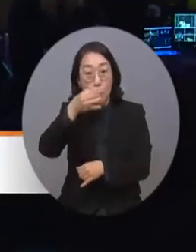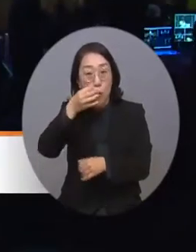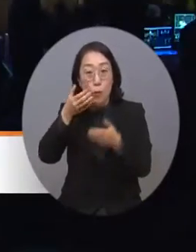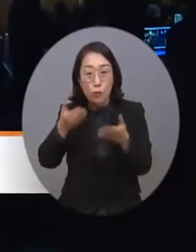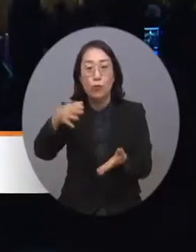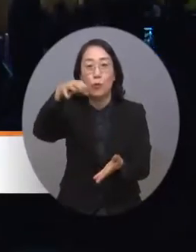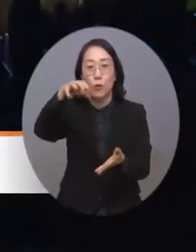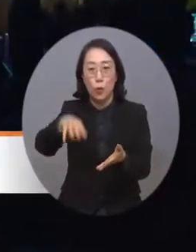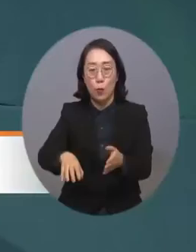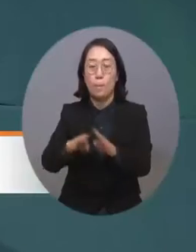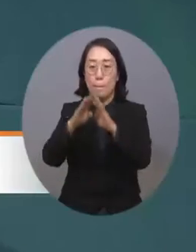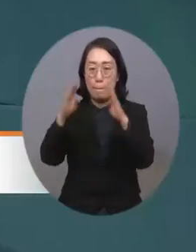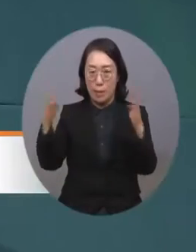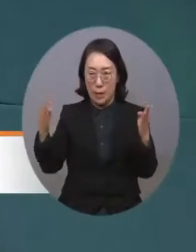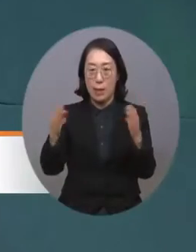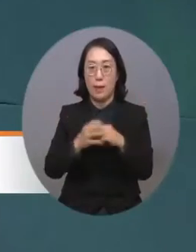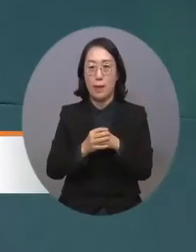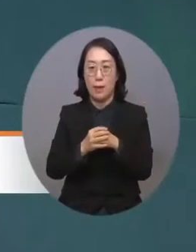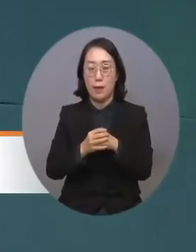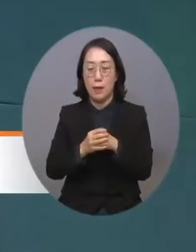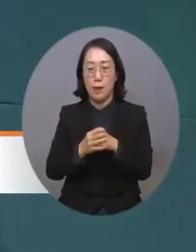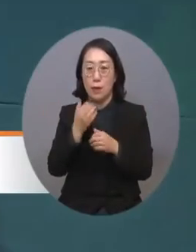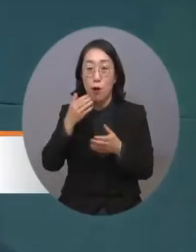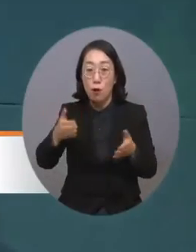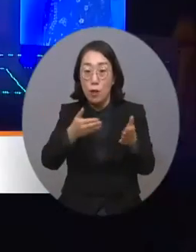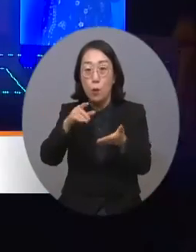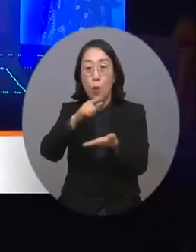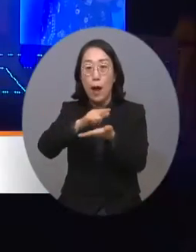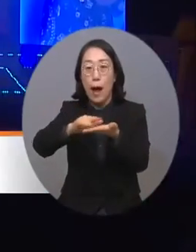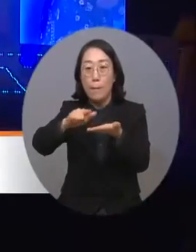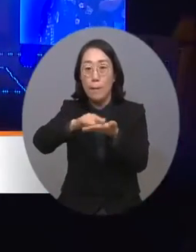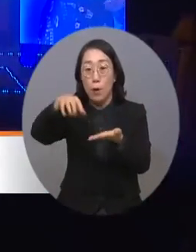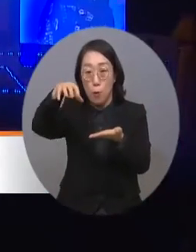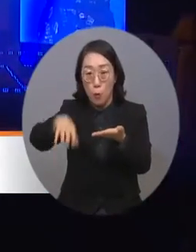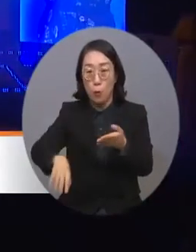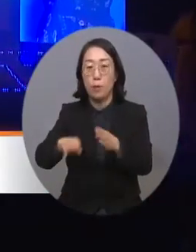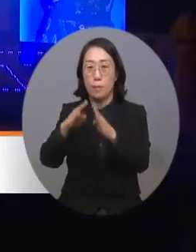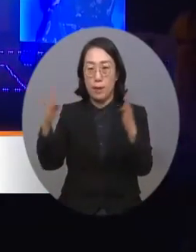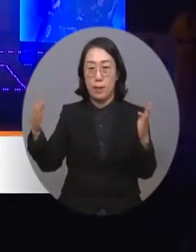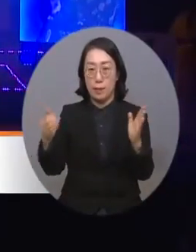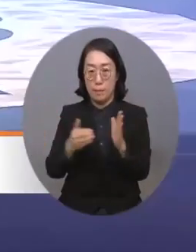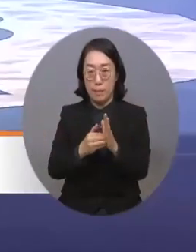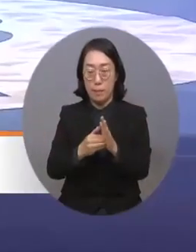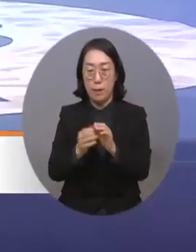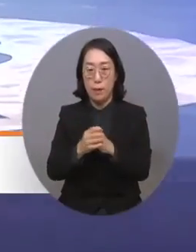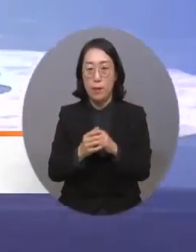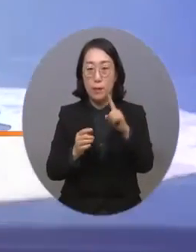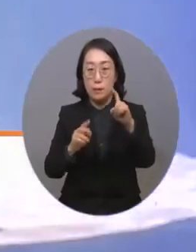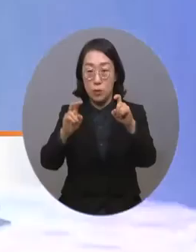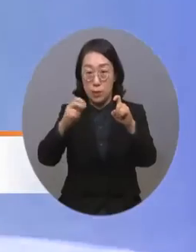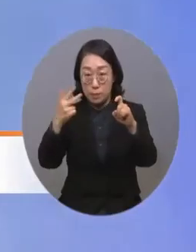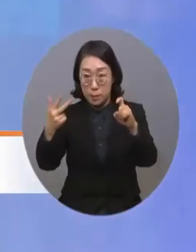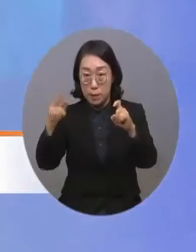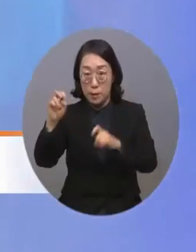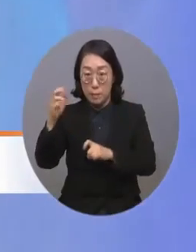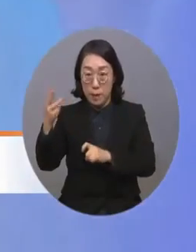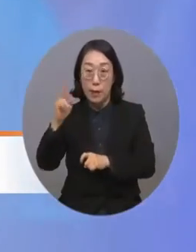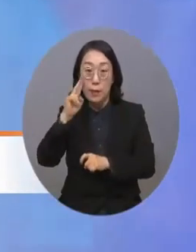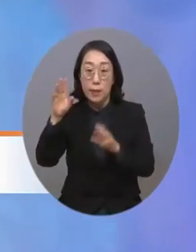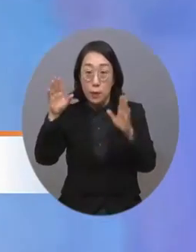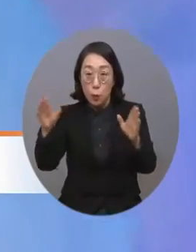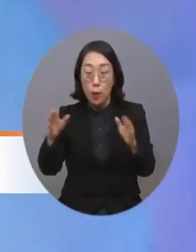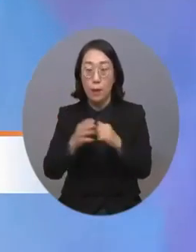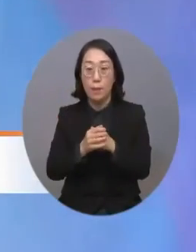제9회 럭셔리 브랜드 모델 어워즈가 경기도 가평에서 진행됐습니다. 11월 27일부터 28일